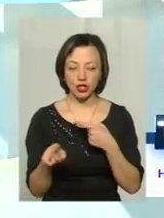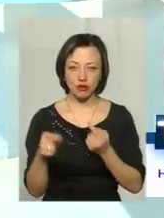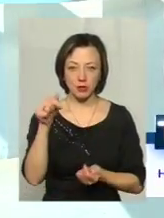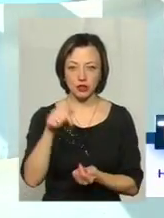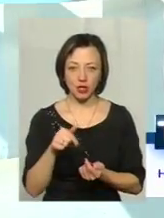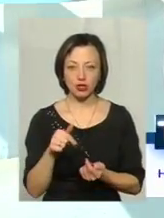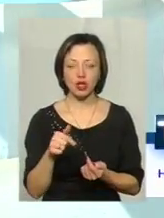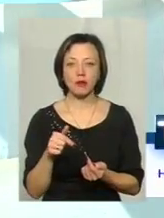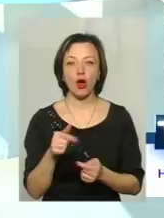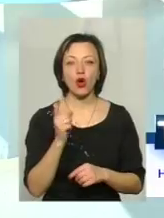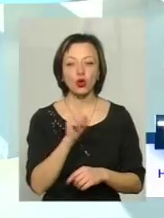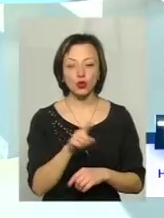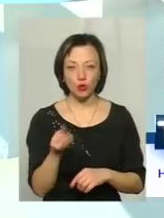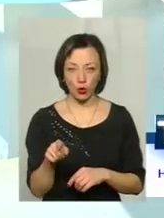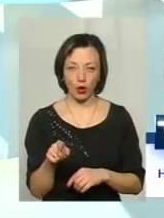призначенням,